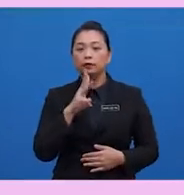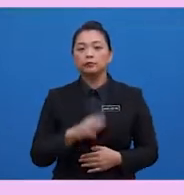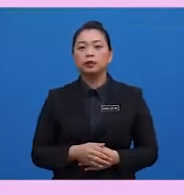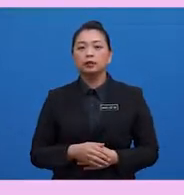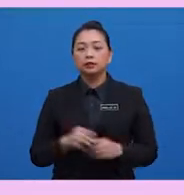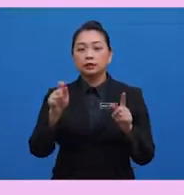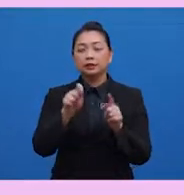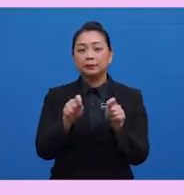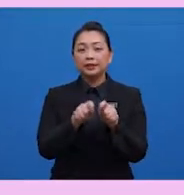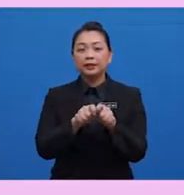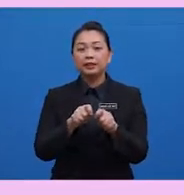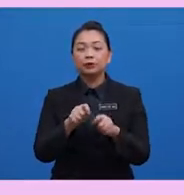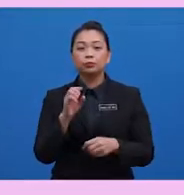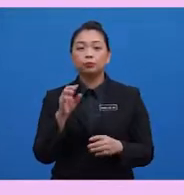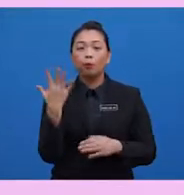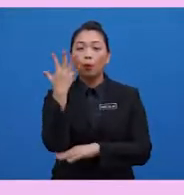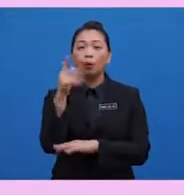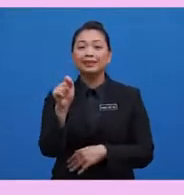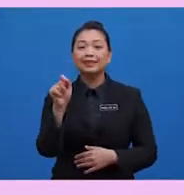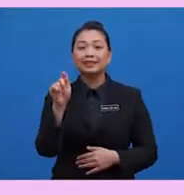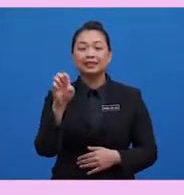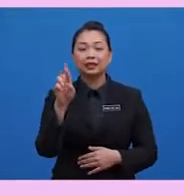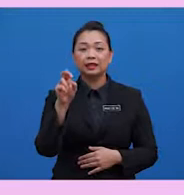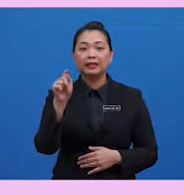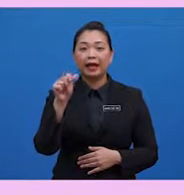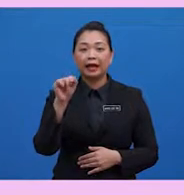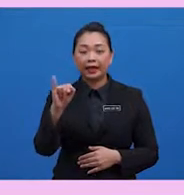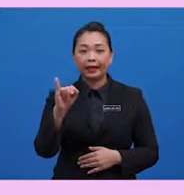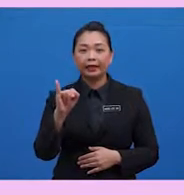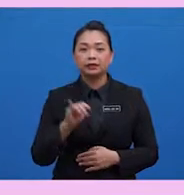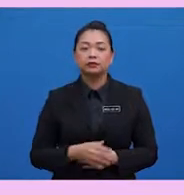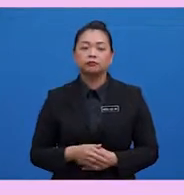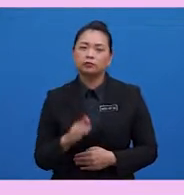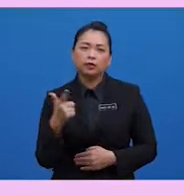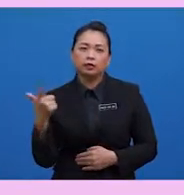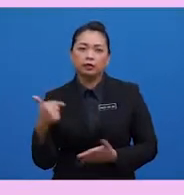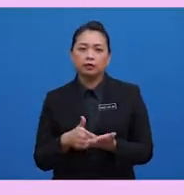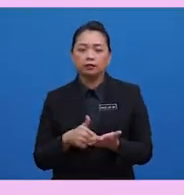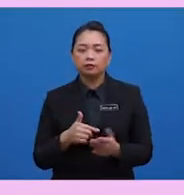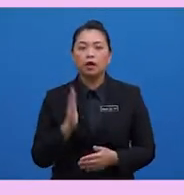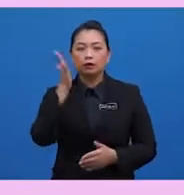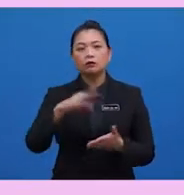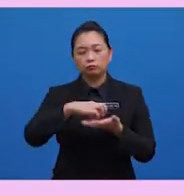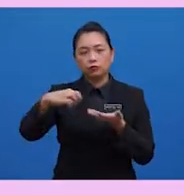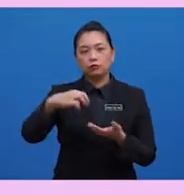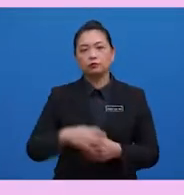teratai, keladi bunting, ikan, udang, memerang dan sebagainya akan